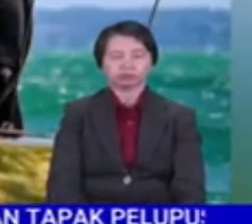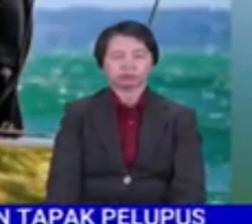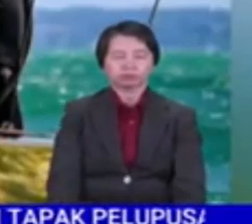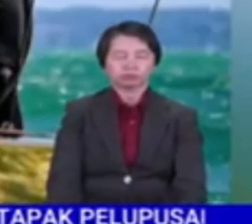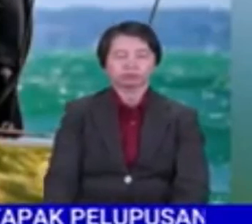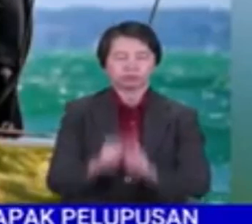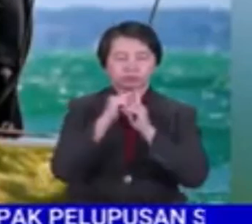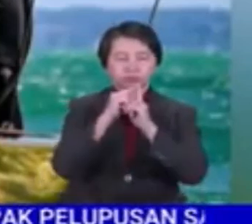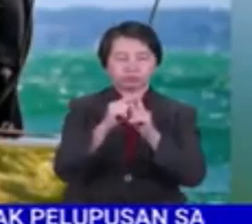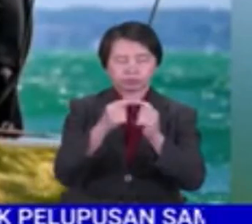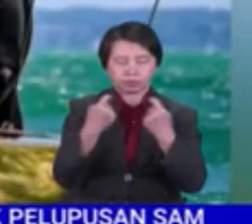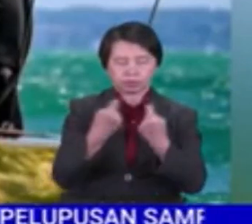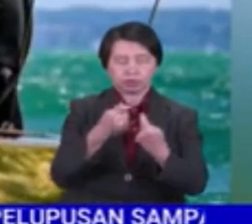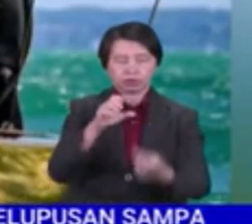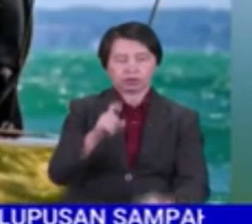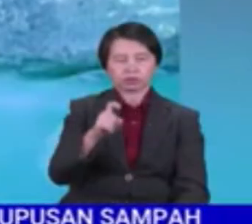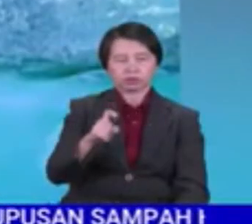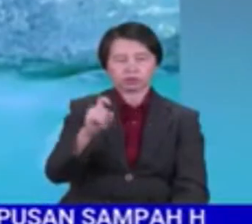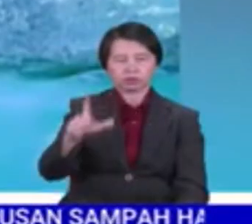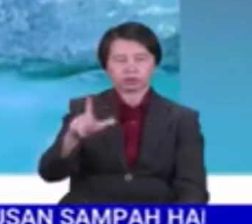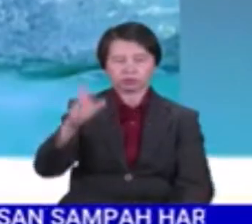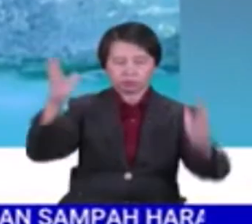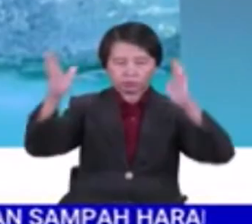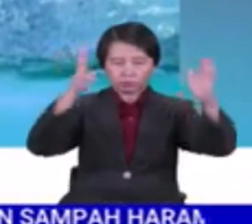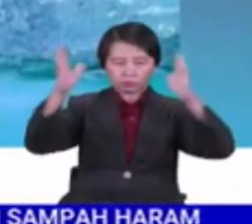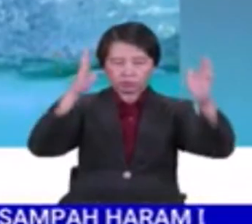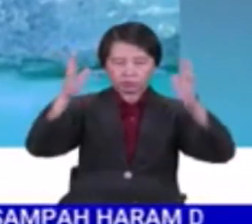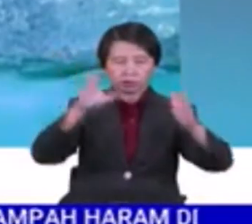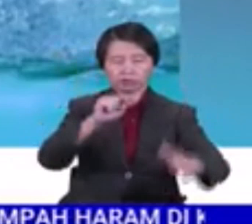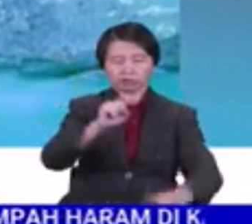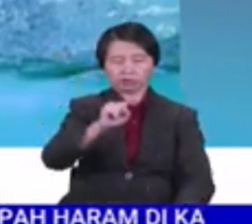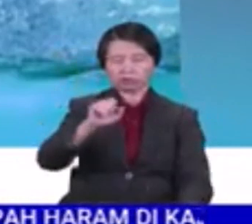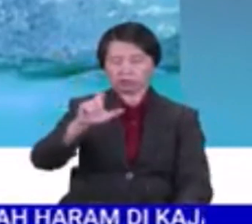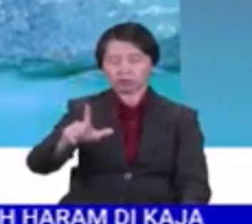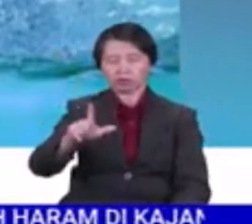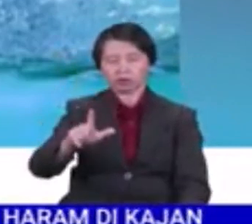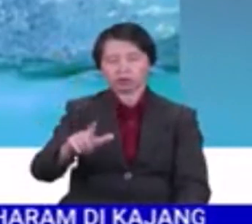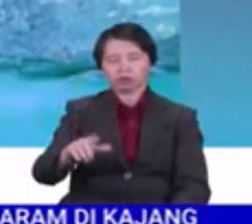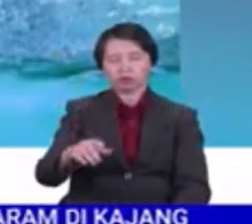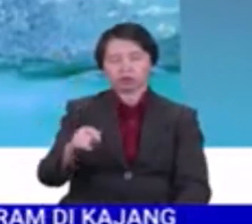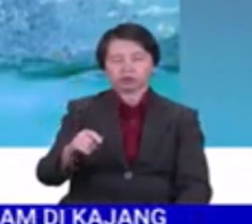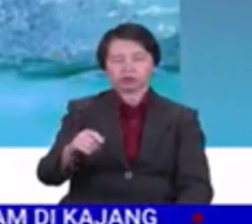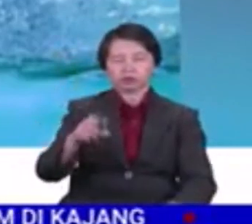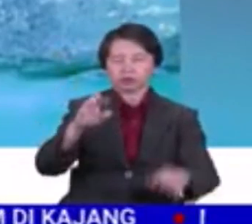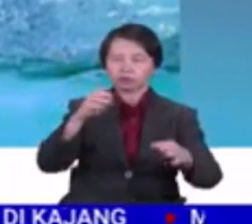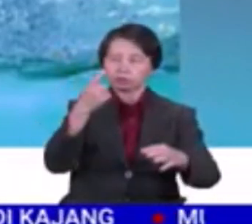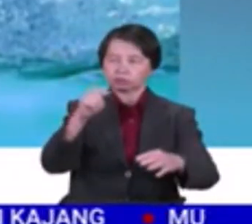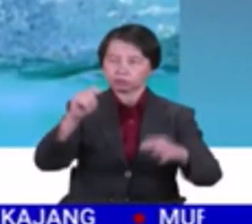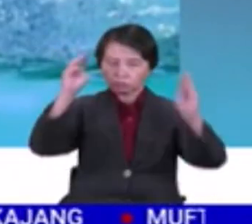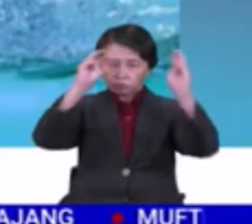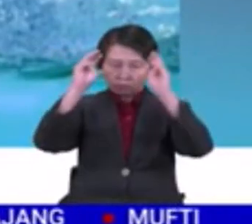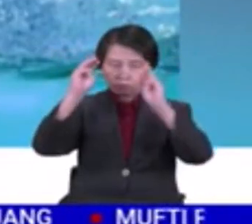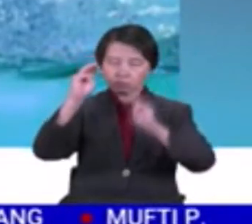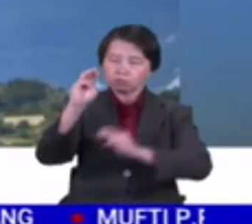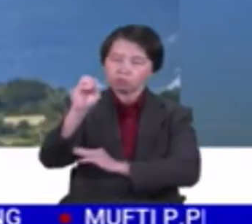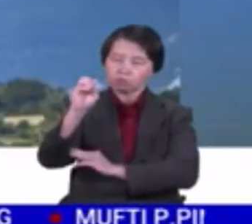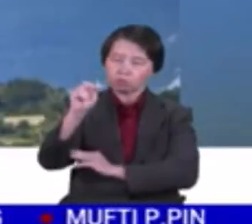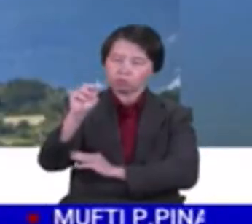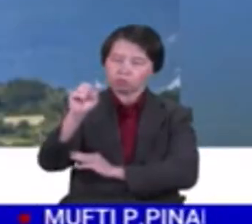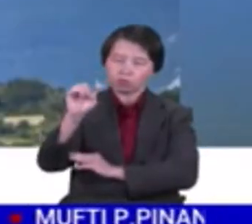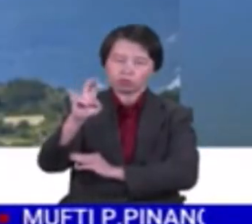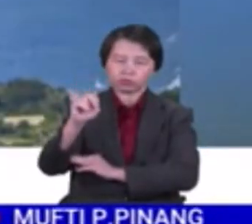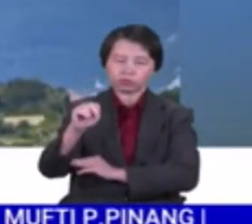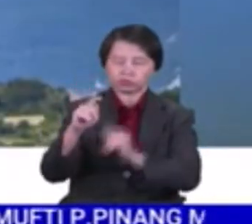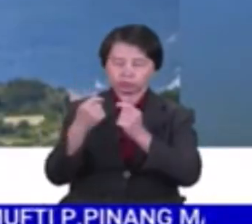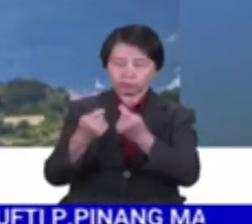Hai menurut kenyataan fascan SSL Malaysia pasca yang digelar the monsoon itu menjadi Scott kedua